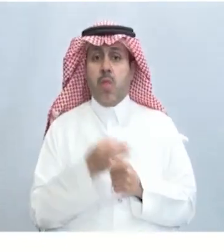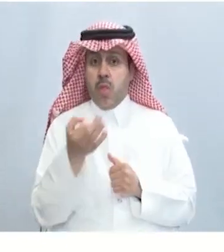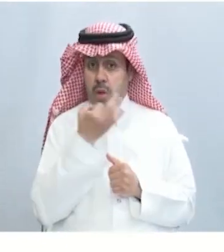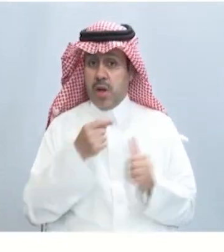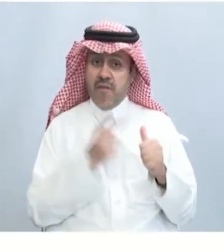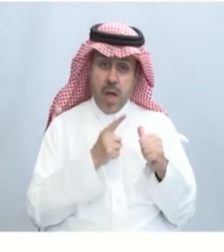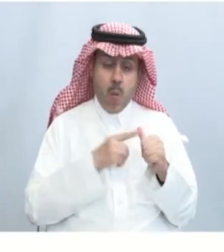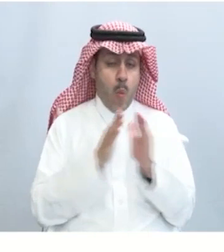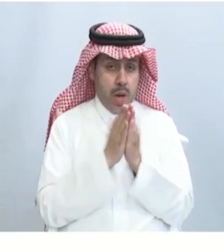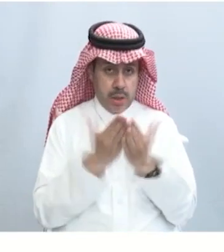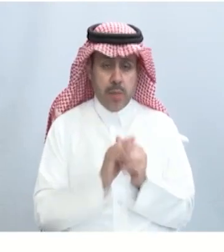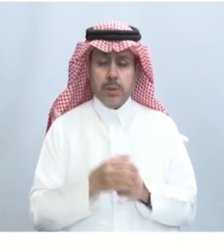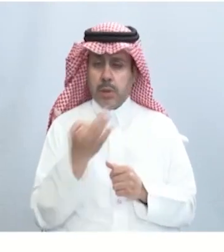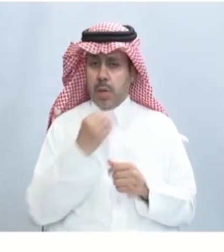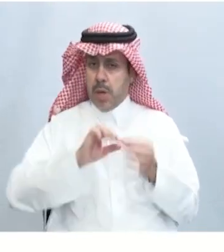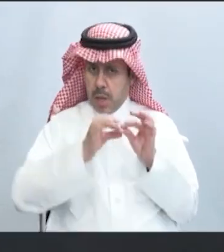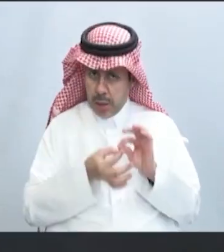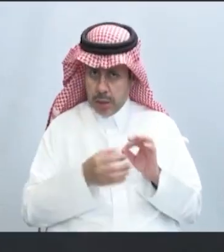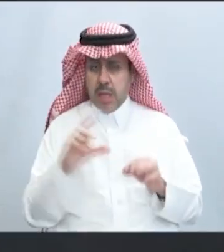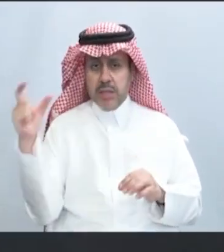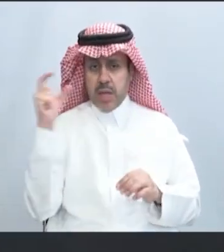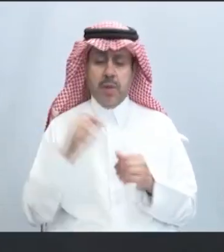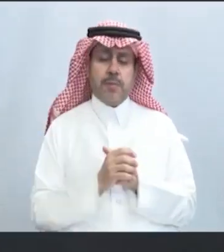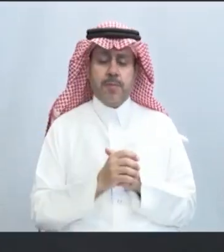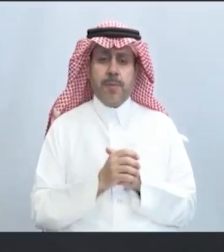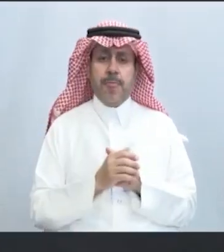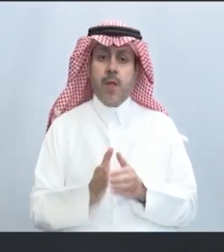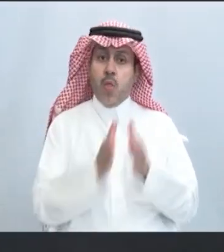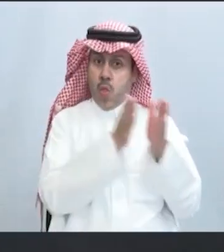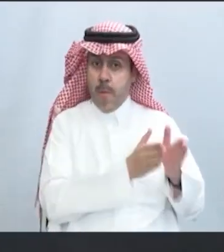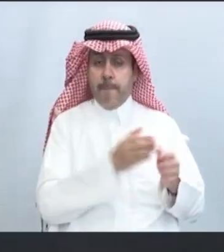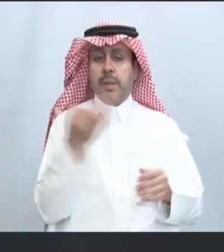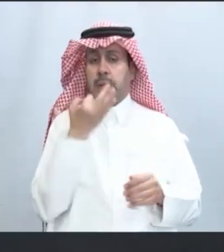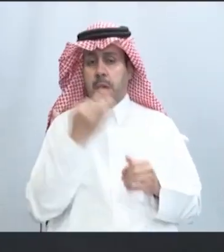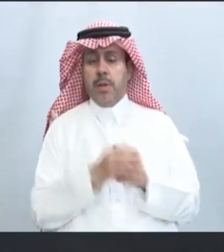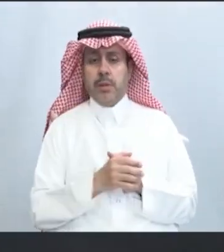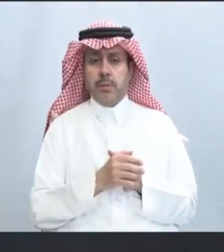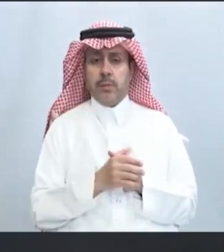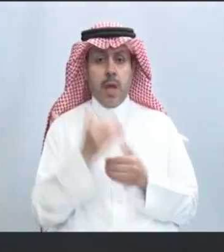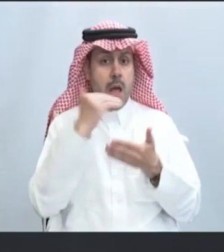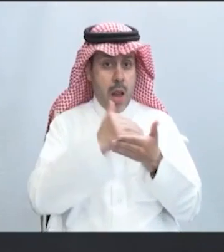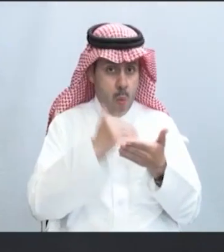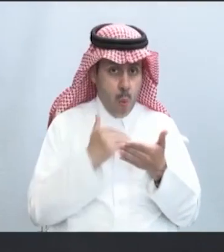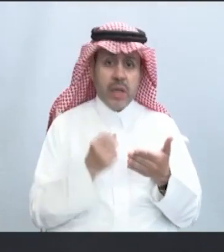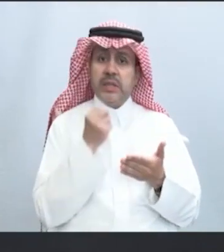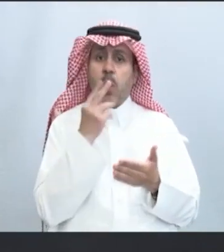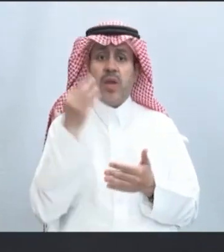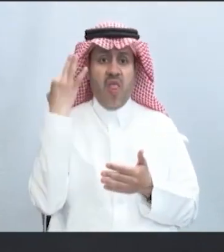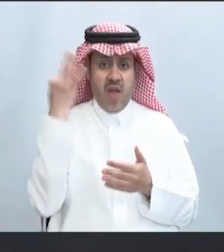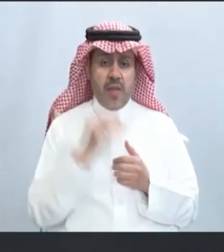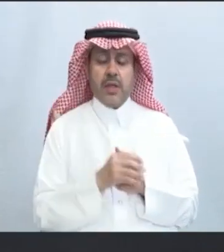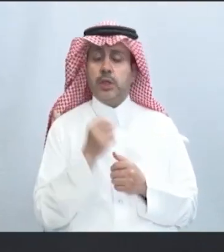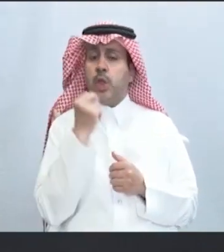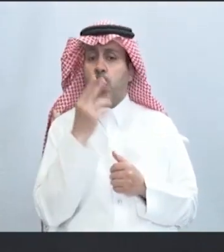هذا الكتاب وتكلمنا عن العقيده الاسلاميه ثم تكلمنا بعد ذلك عن انوا التوحيد الثلاثه توحيد